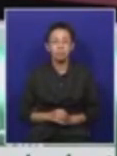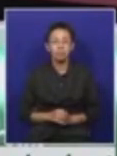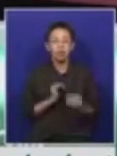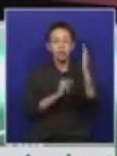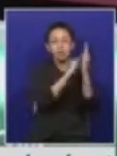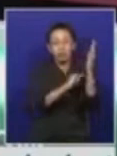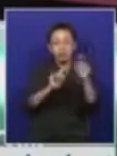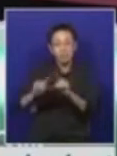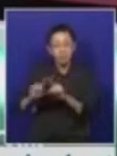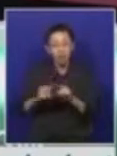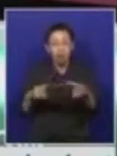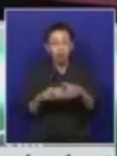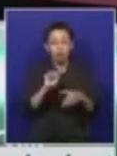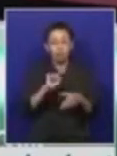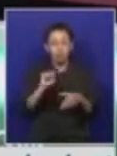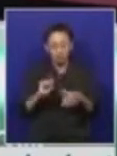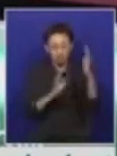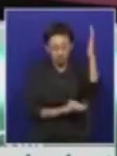ถ้ารวมพลังกลุ่มส.ส.ในพื้นที่ชายแดนใต้